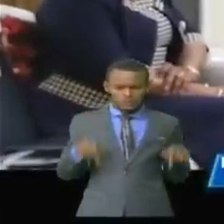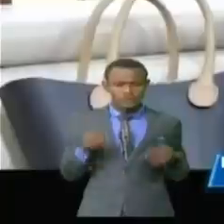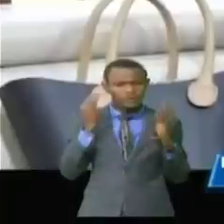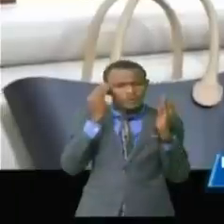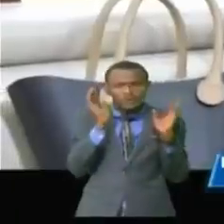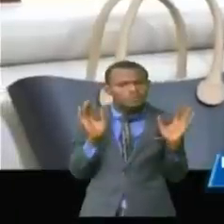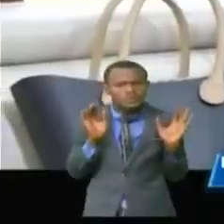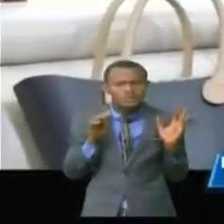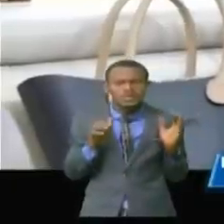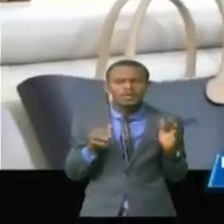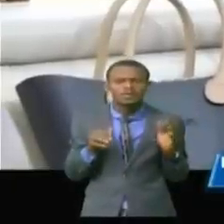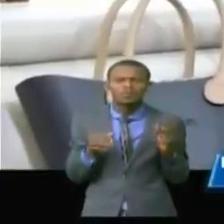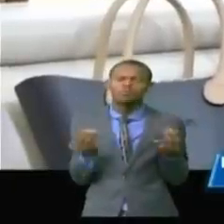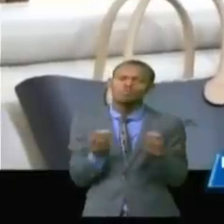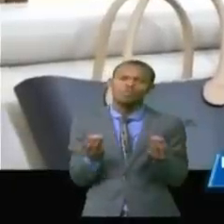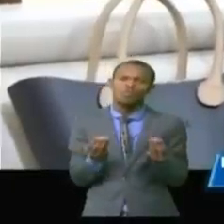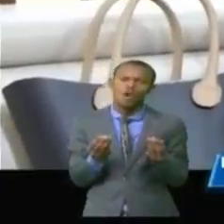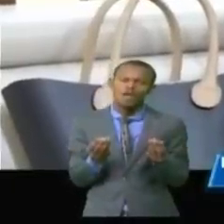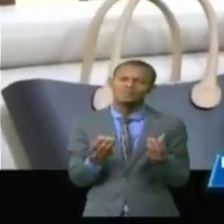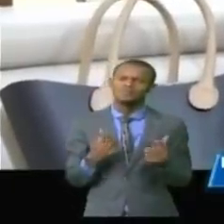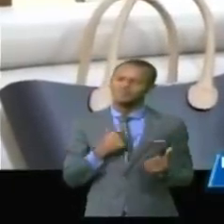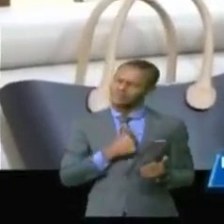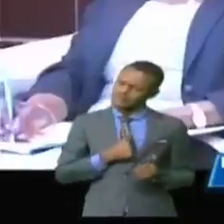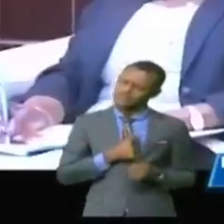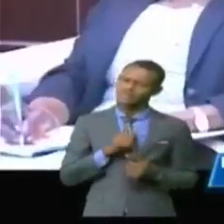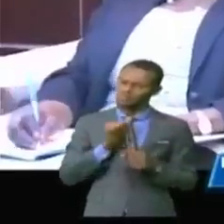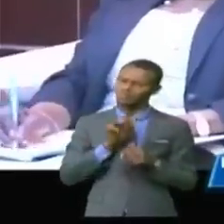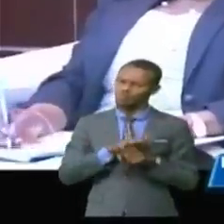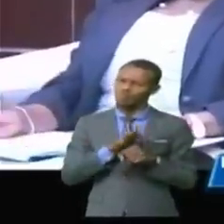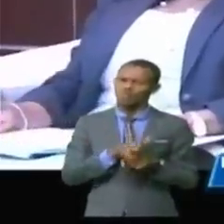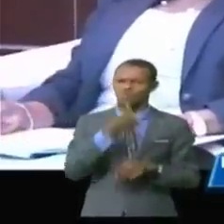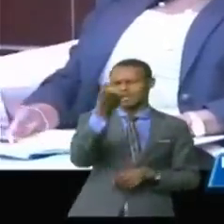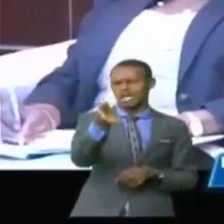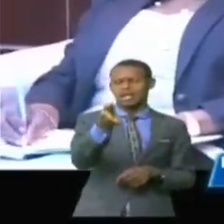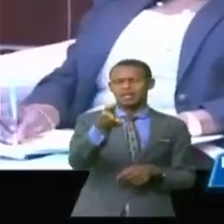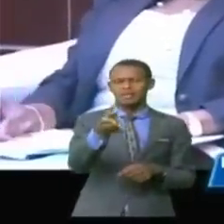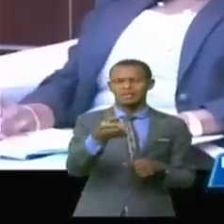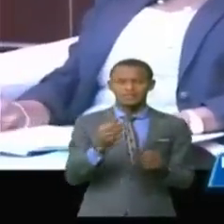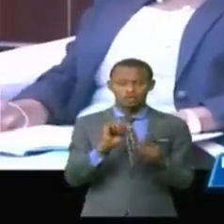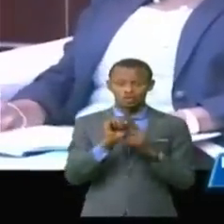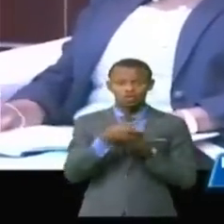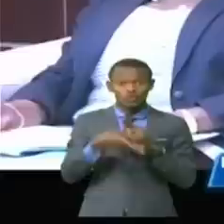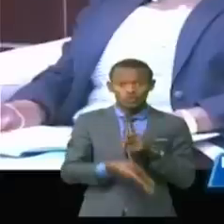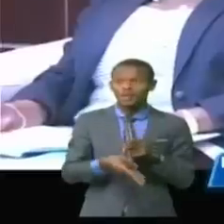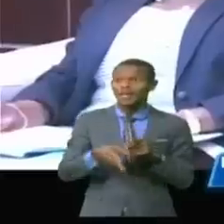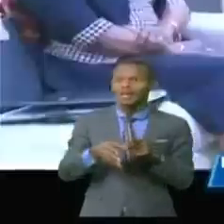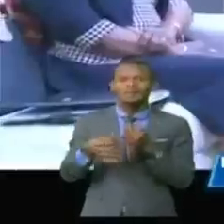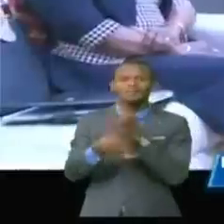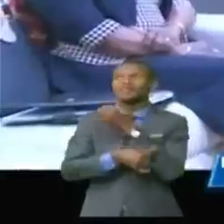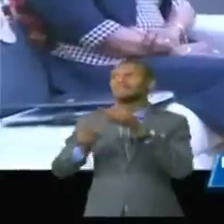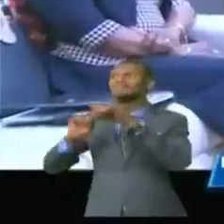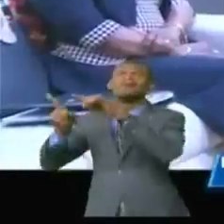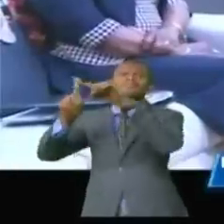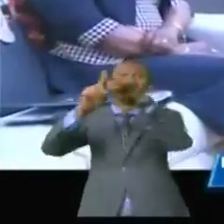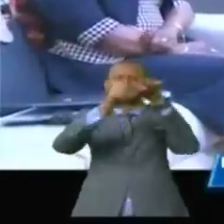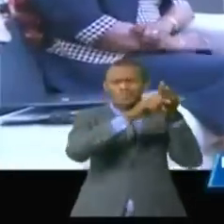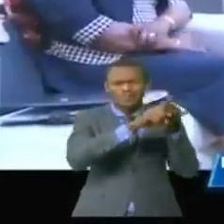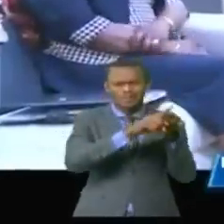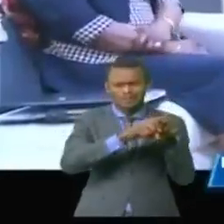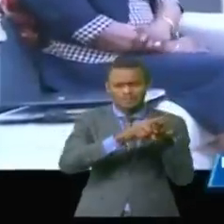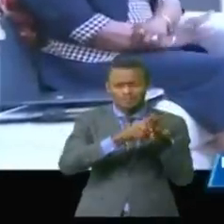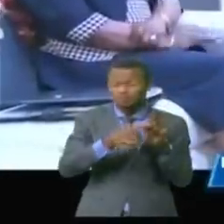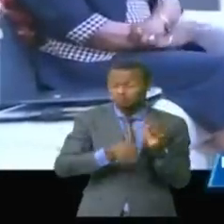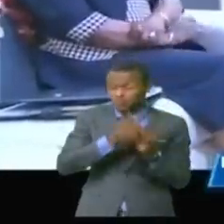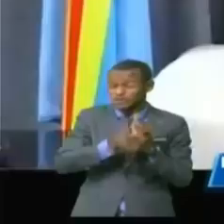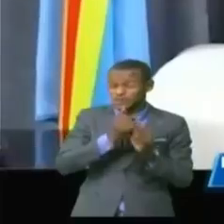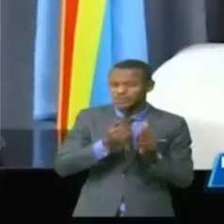à accéder aux conventions qui régissent l'apatridie dans le monde. Parmi ces Nations Unies se trouve la République démocratique du Congo qui a pris